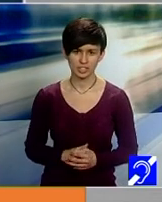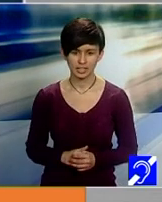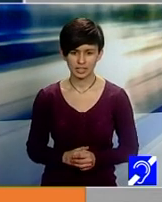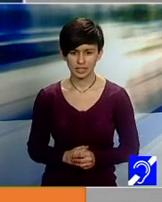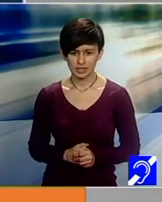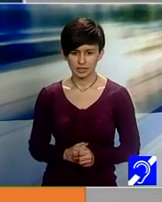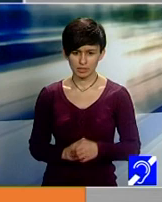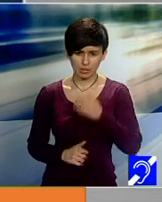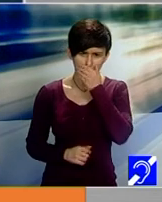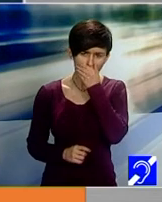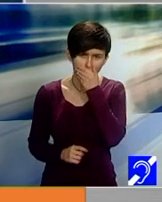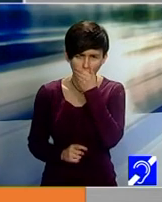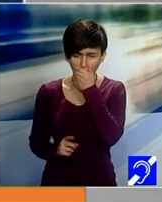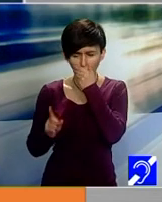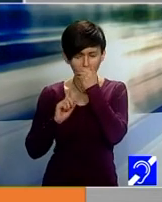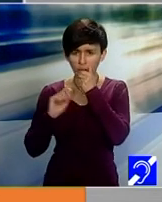Nu, aud de la dumneavoastră.